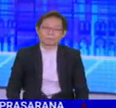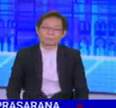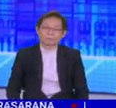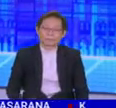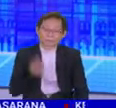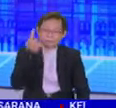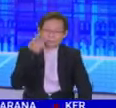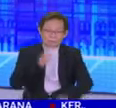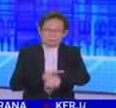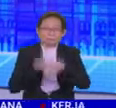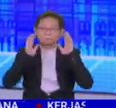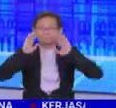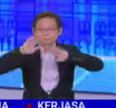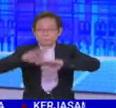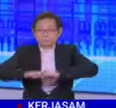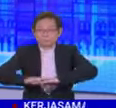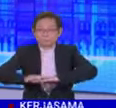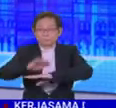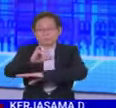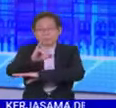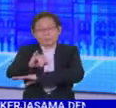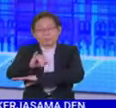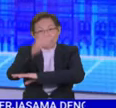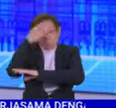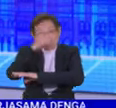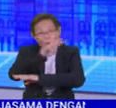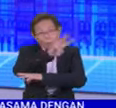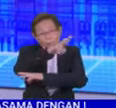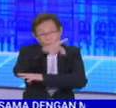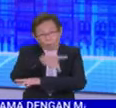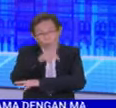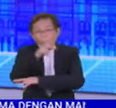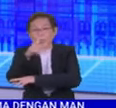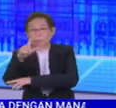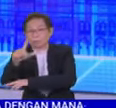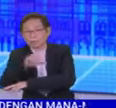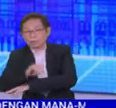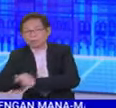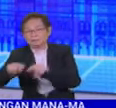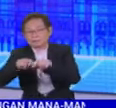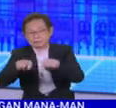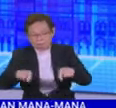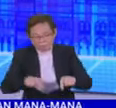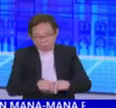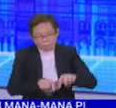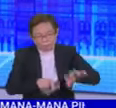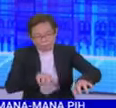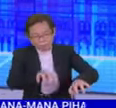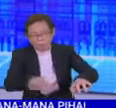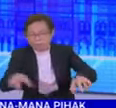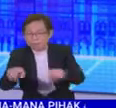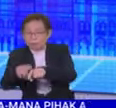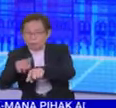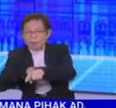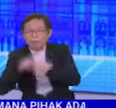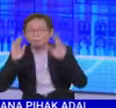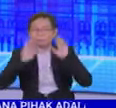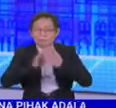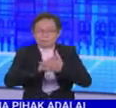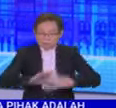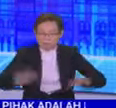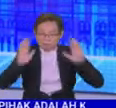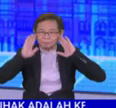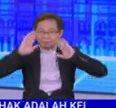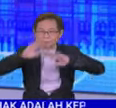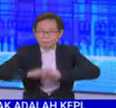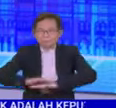Saudara, sebentar tadi telah pun masuk waktu solat fardu isyak bagi wilayah Persekutuan Kuala Lumpur dan kawasan yang sama waktu dengannya. Selamat menunaikan solat